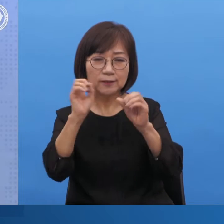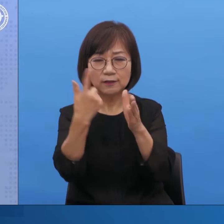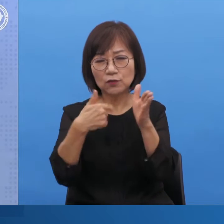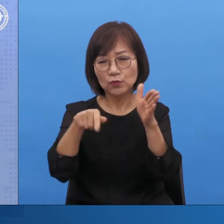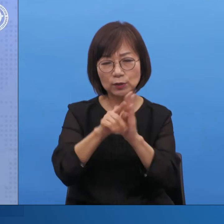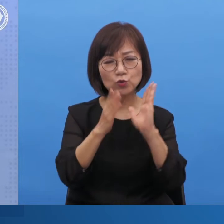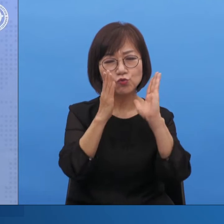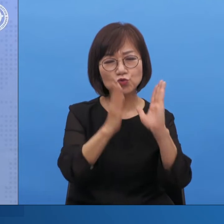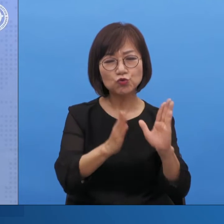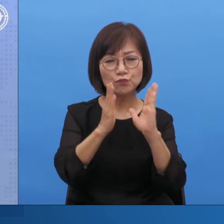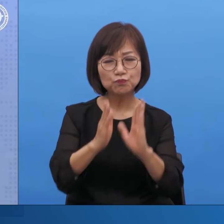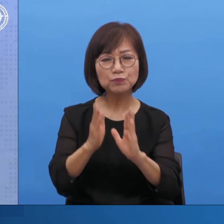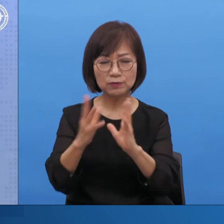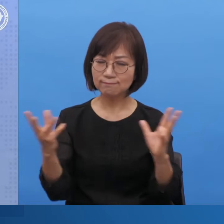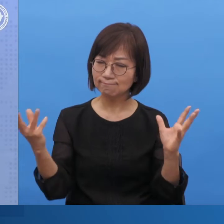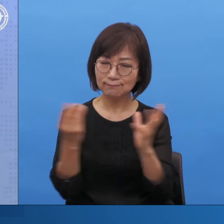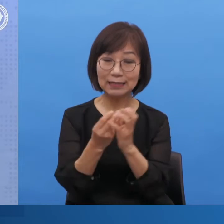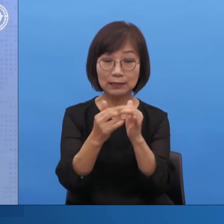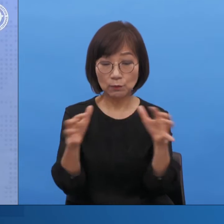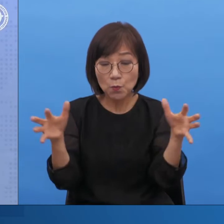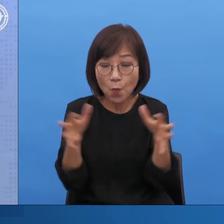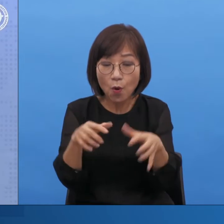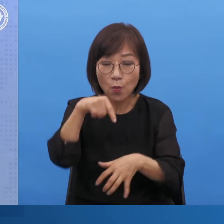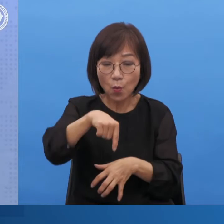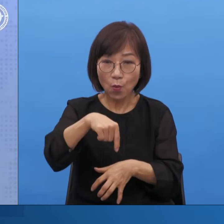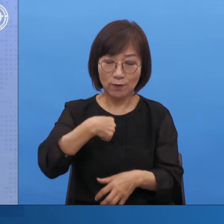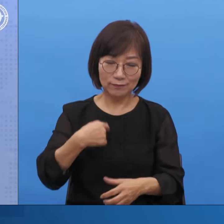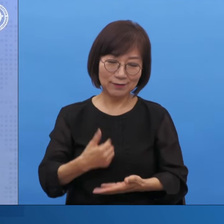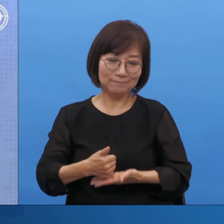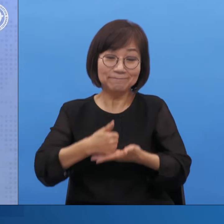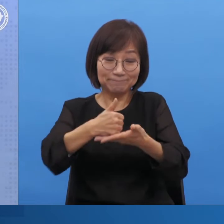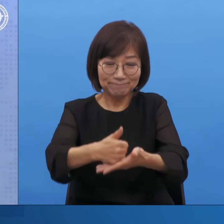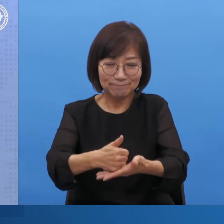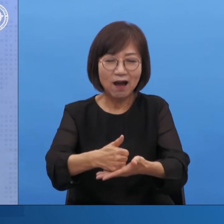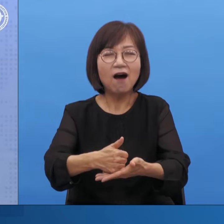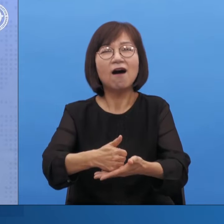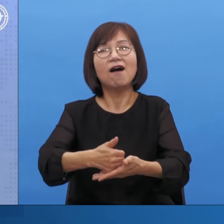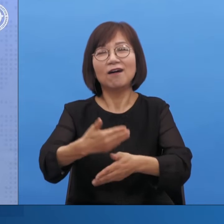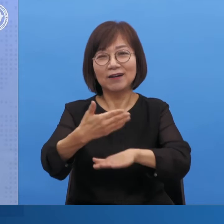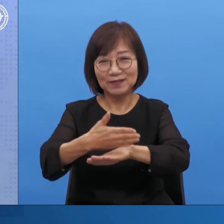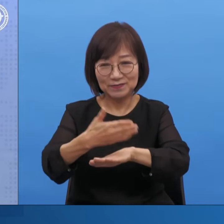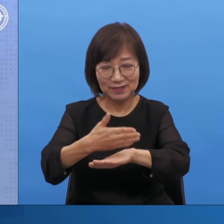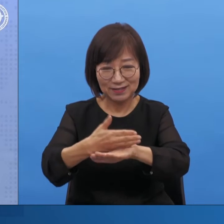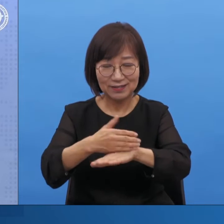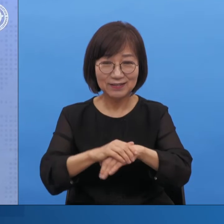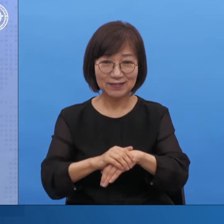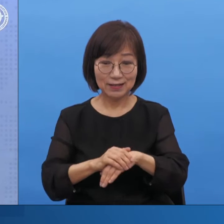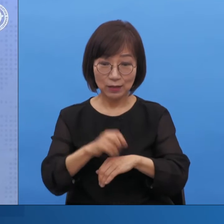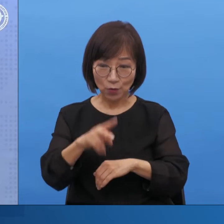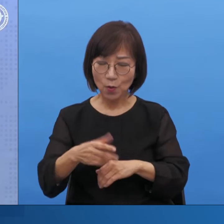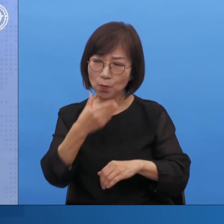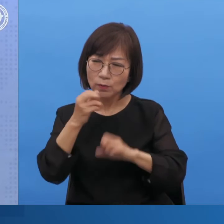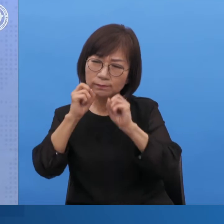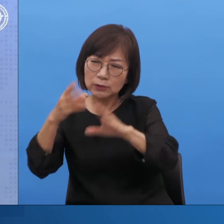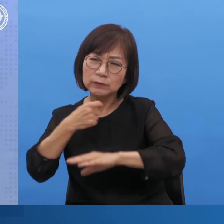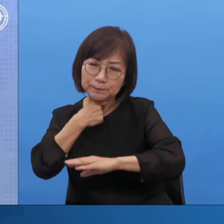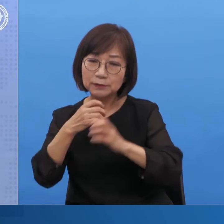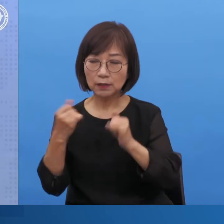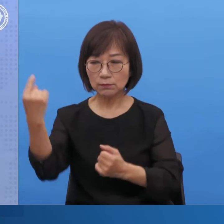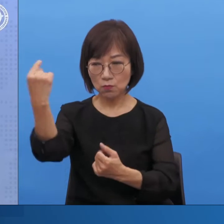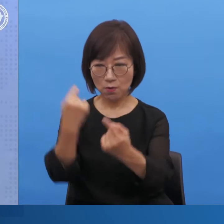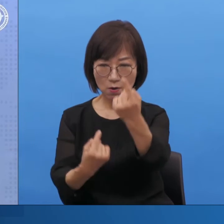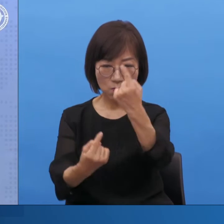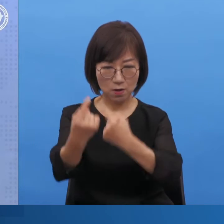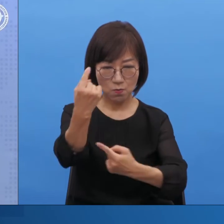these people to really do world evangelization were prepared. and 감사한 gathered. 일이죠. You know, I was 그리고 so 복음 thankful. 전하는 사람들이 오는 거예요. And people who want to share the gospel had